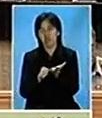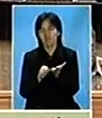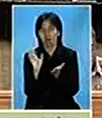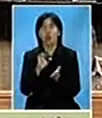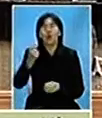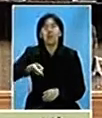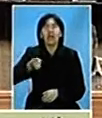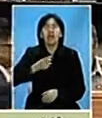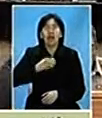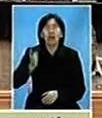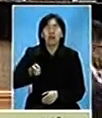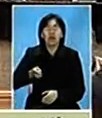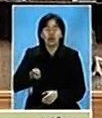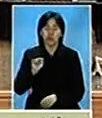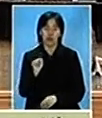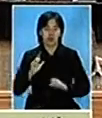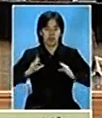านกดปุ่มไม่เห็นด้วย